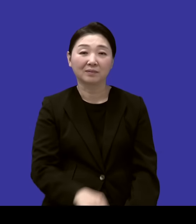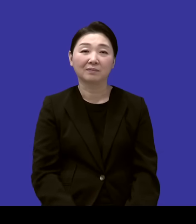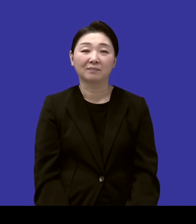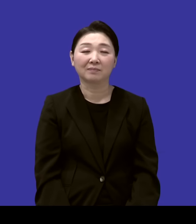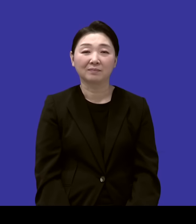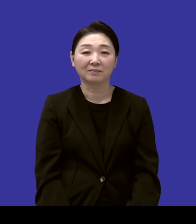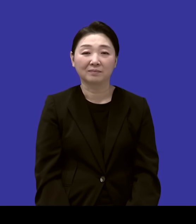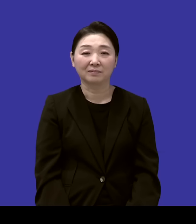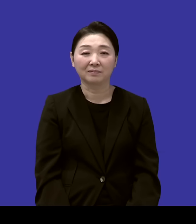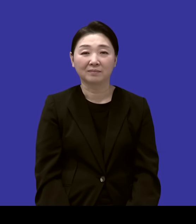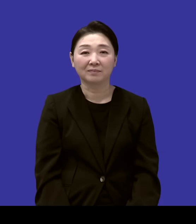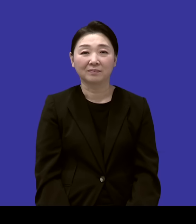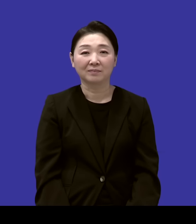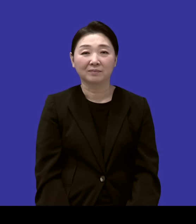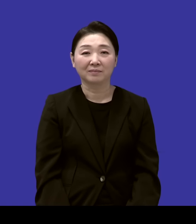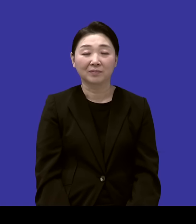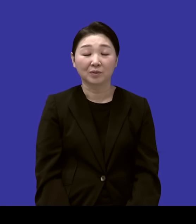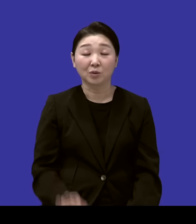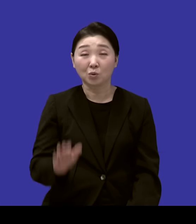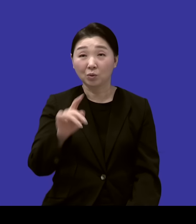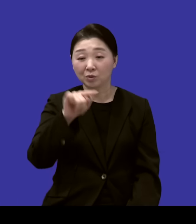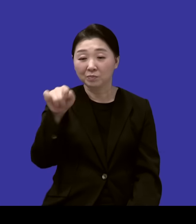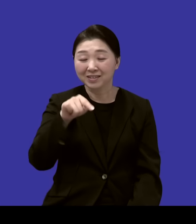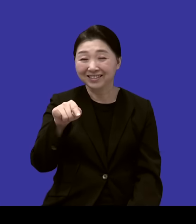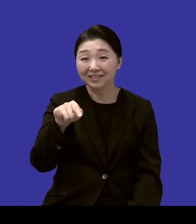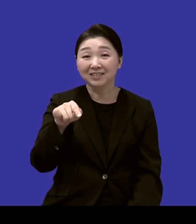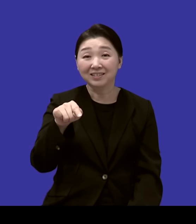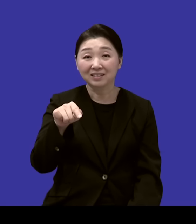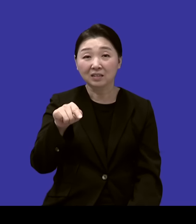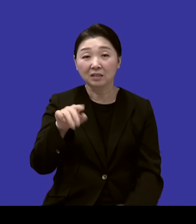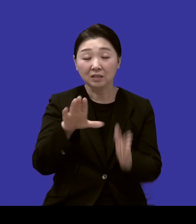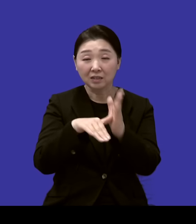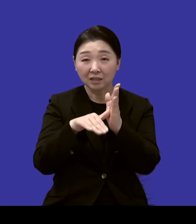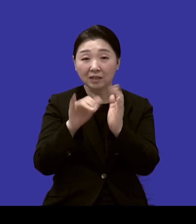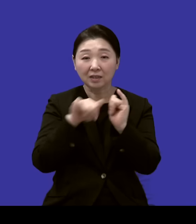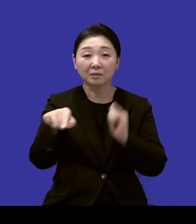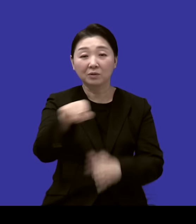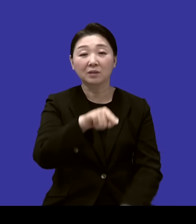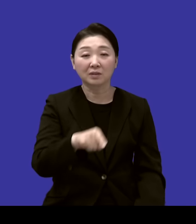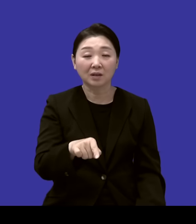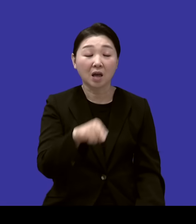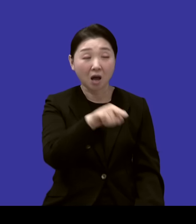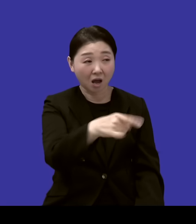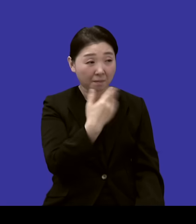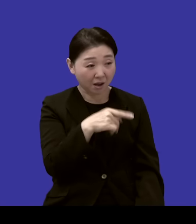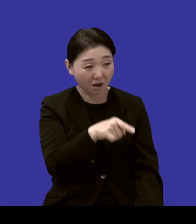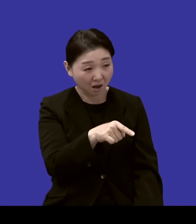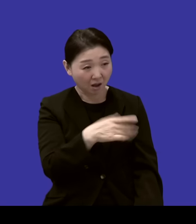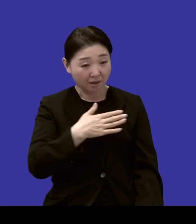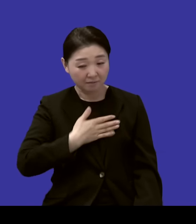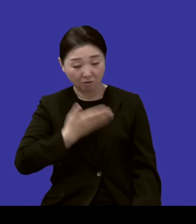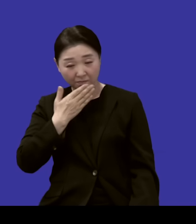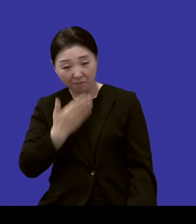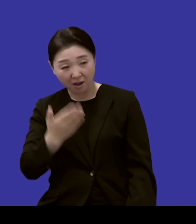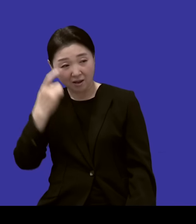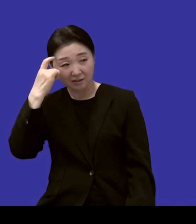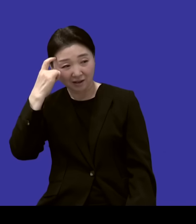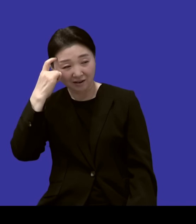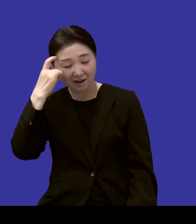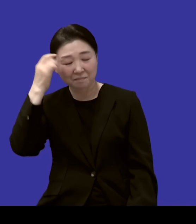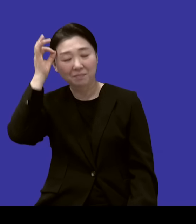정말 우리 지금 Z세대들한테 G세대들한테 그래 저분도 했는데 나도 한번 해볼 수